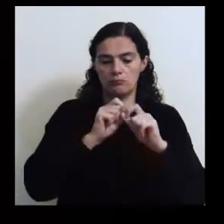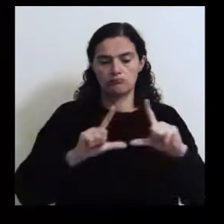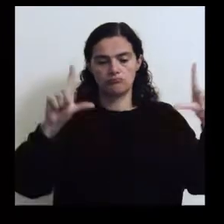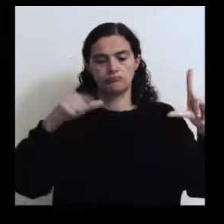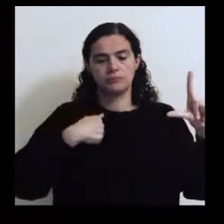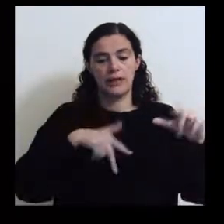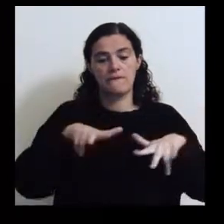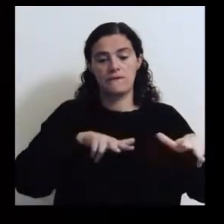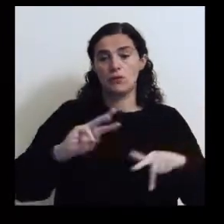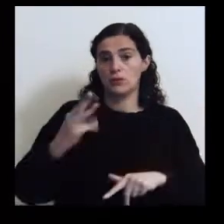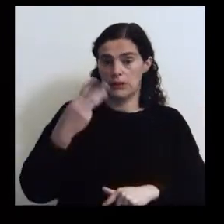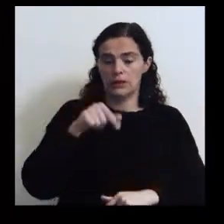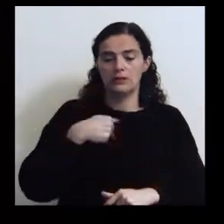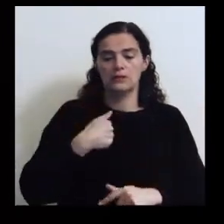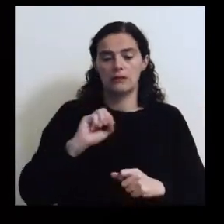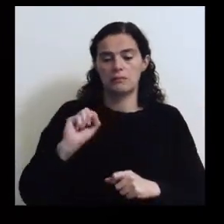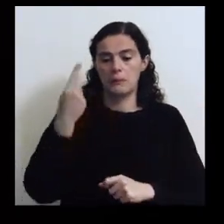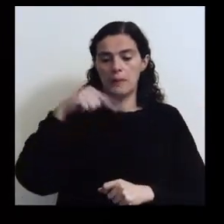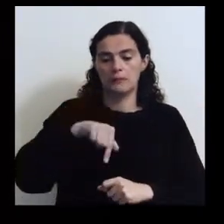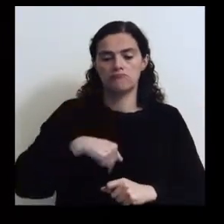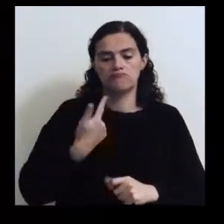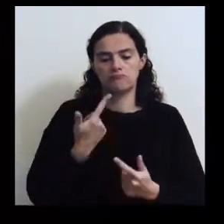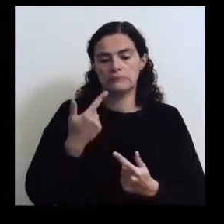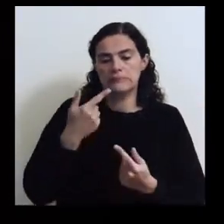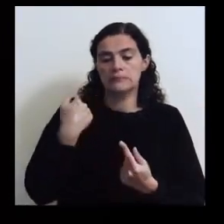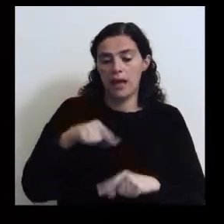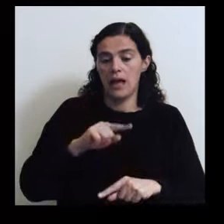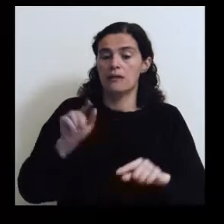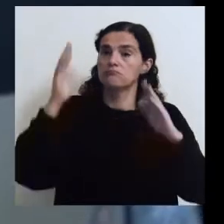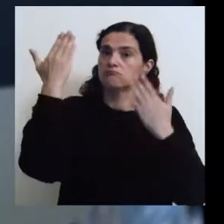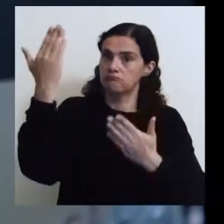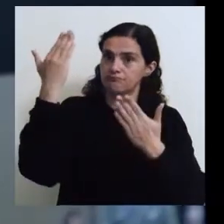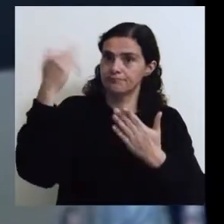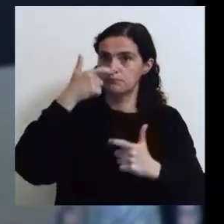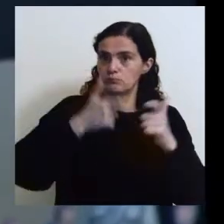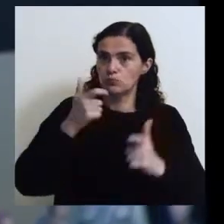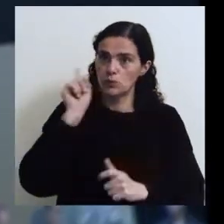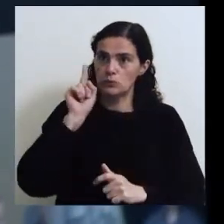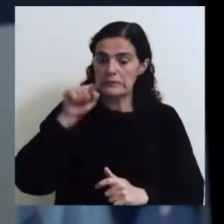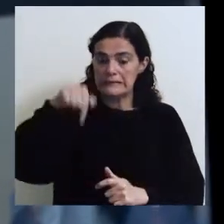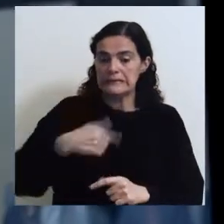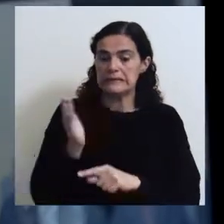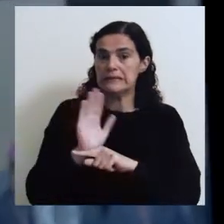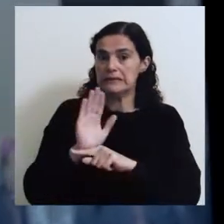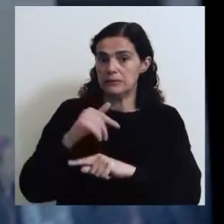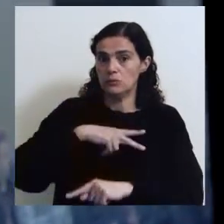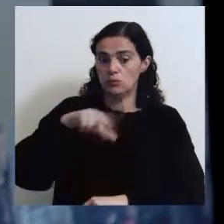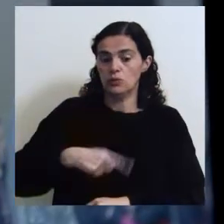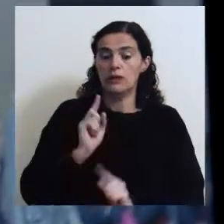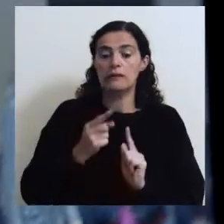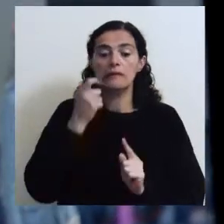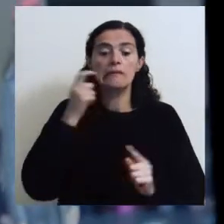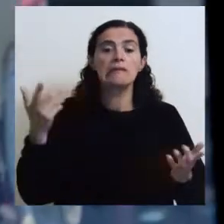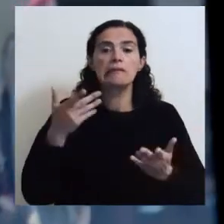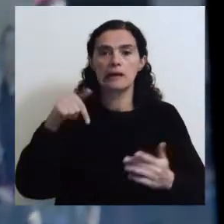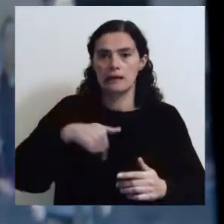qui rassemble 3 vidéos. La première étant un hommage à la grande figure du cinéma portugais qui